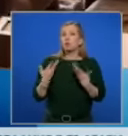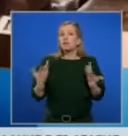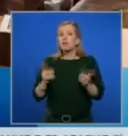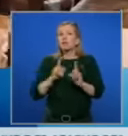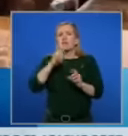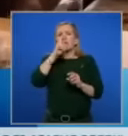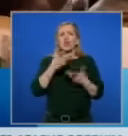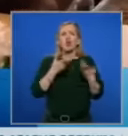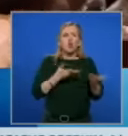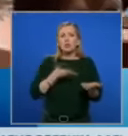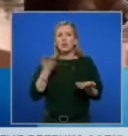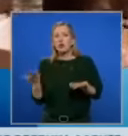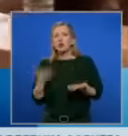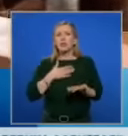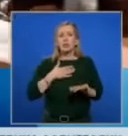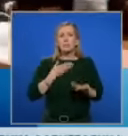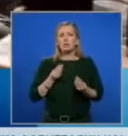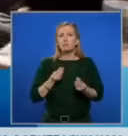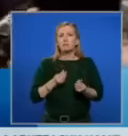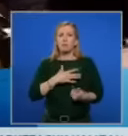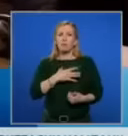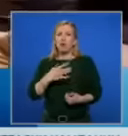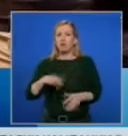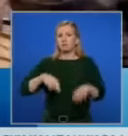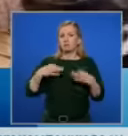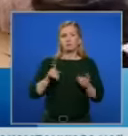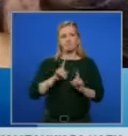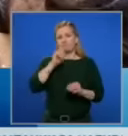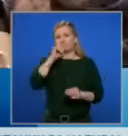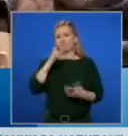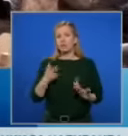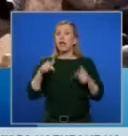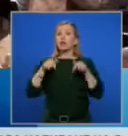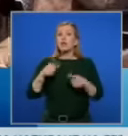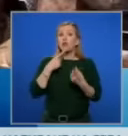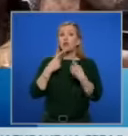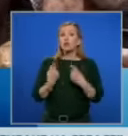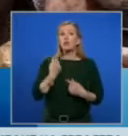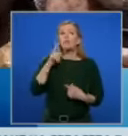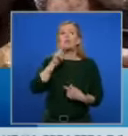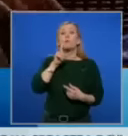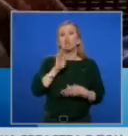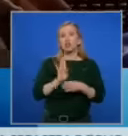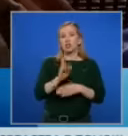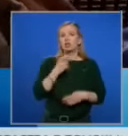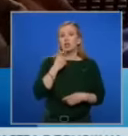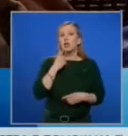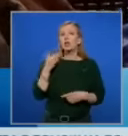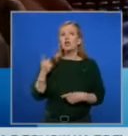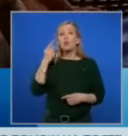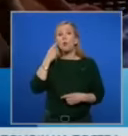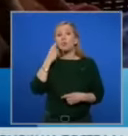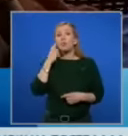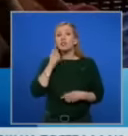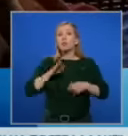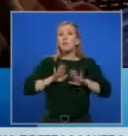си, какъв си и какво си имал. Днес дори успяхме да разговаряме и с едно 14-годишно момче, което се опитваше